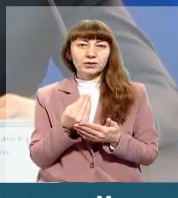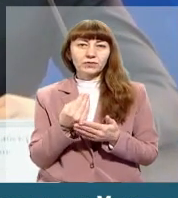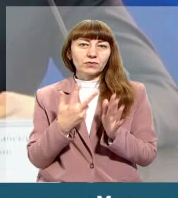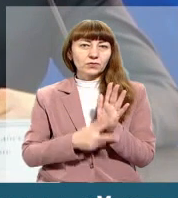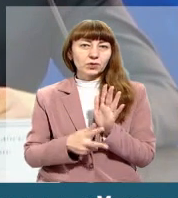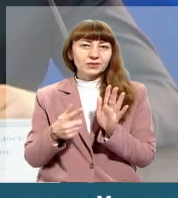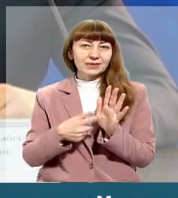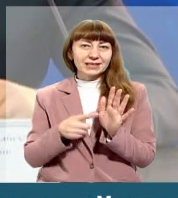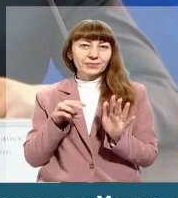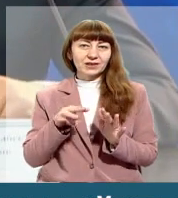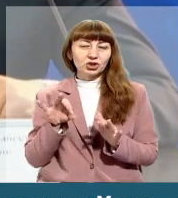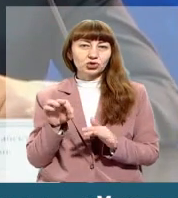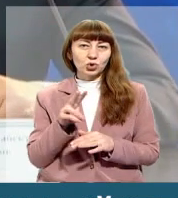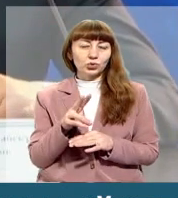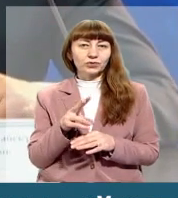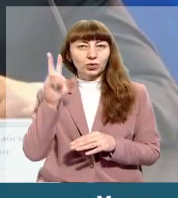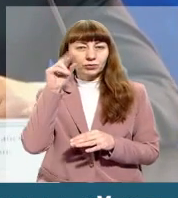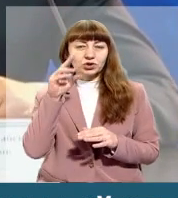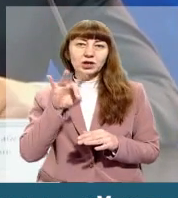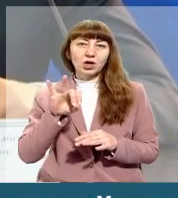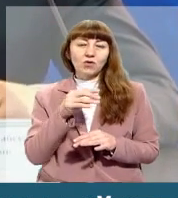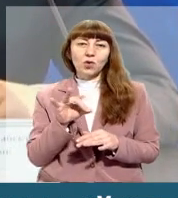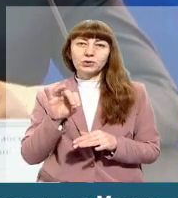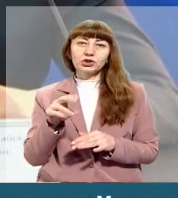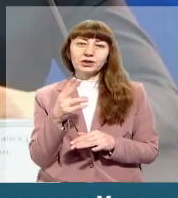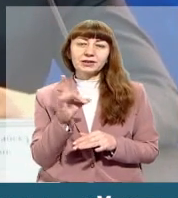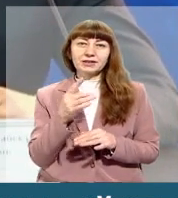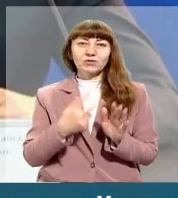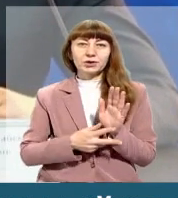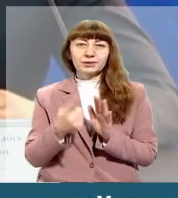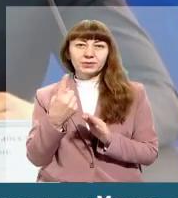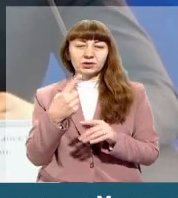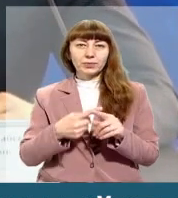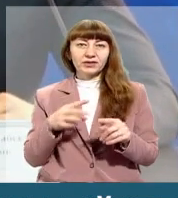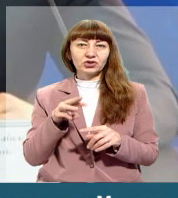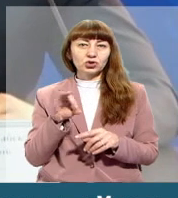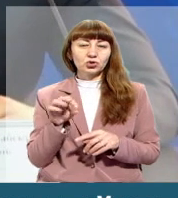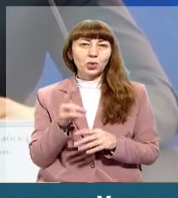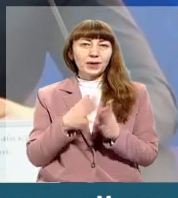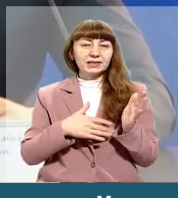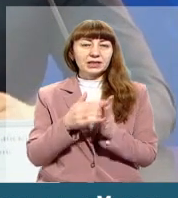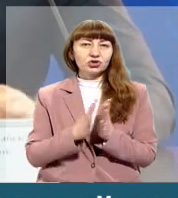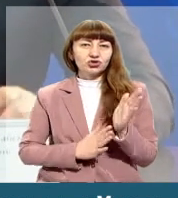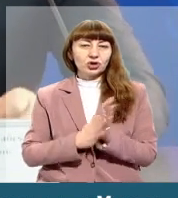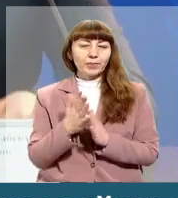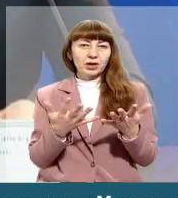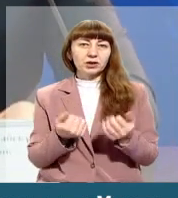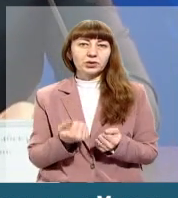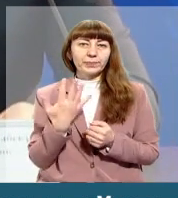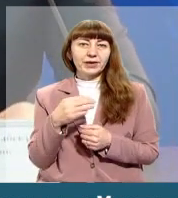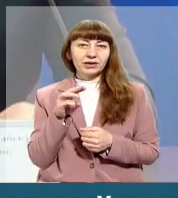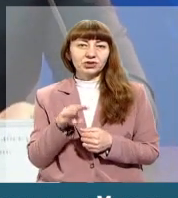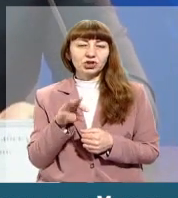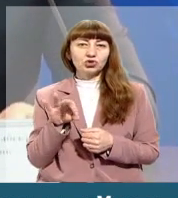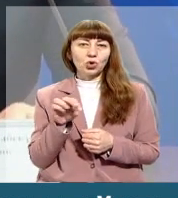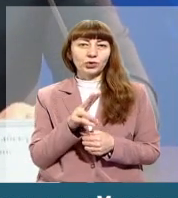почти 87 тысяч тонн, в том числе яровой пшеницы 81,5 тысяч тонн. Из масличных культур получили почти 5